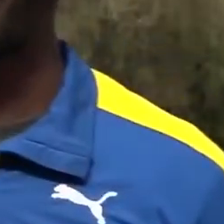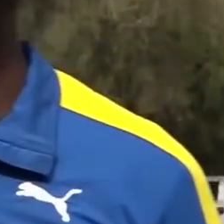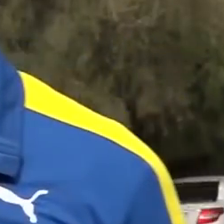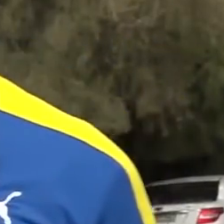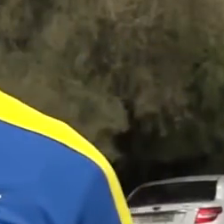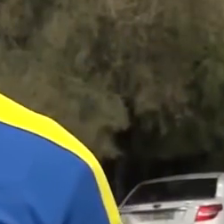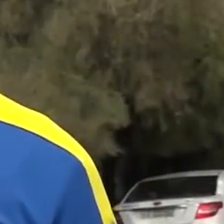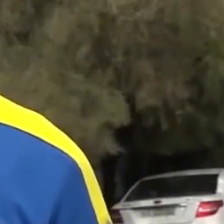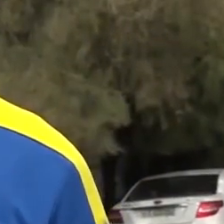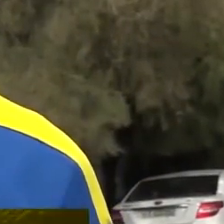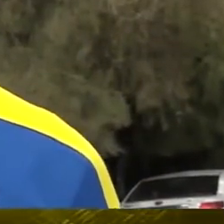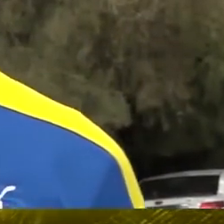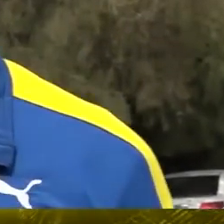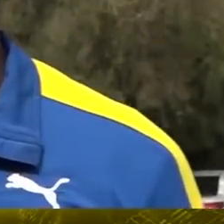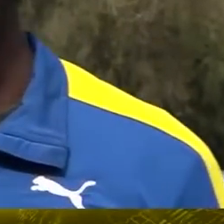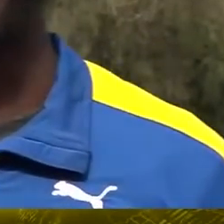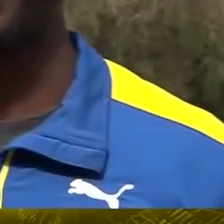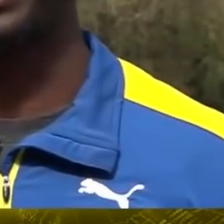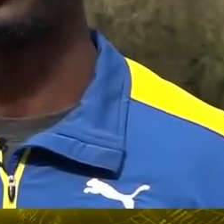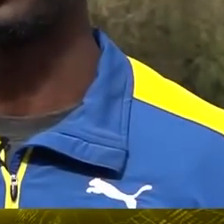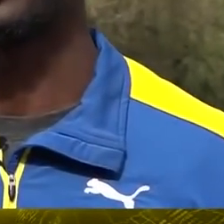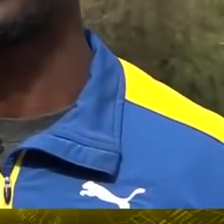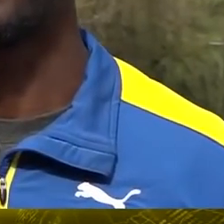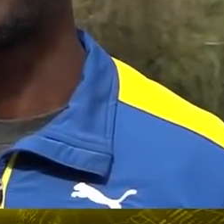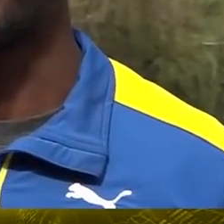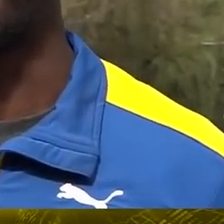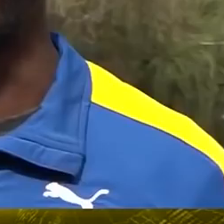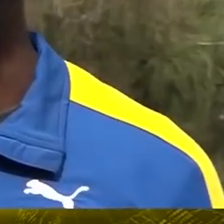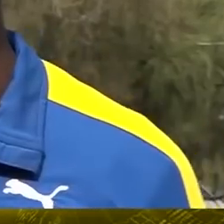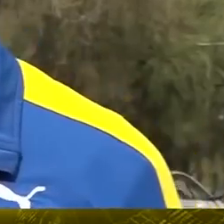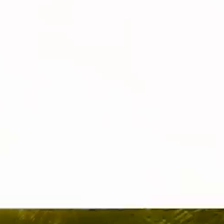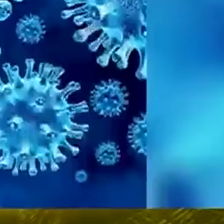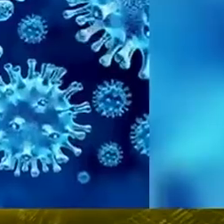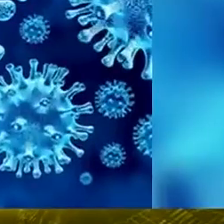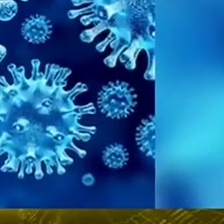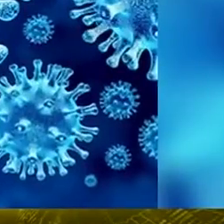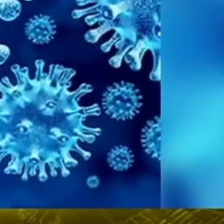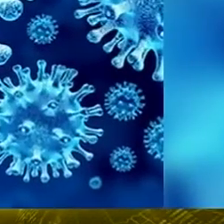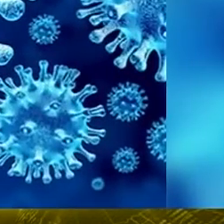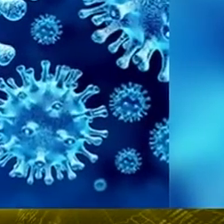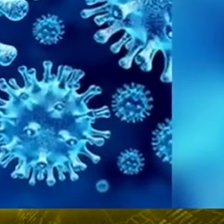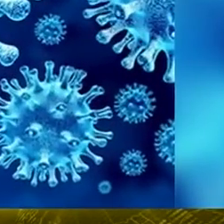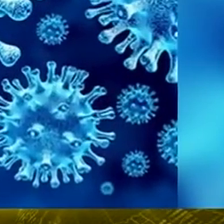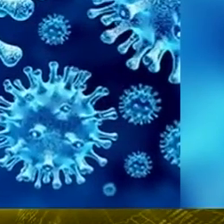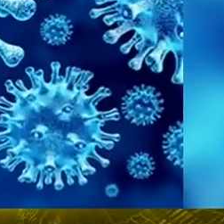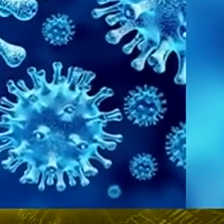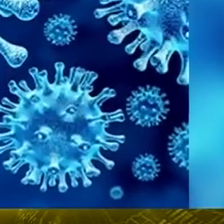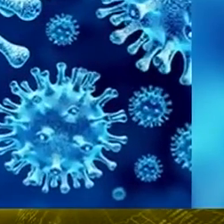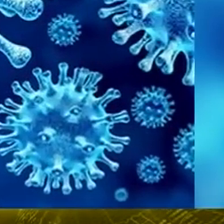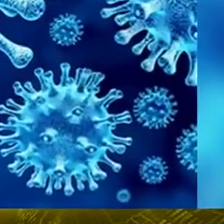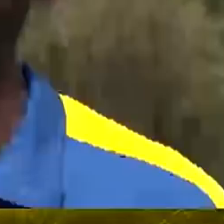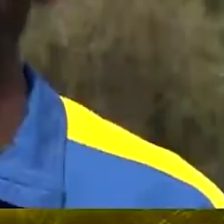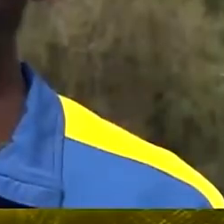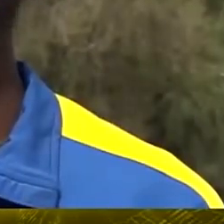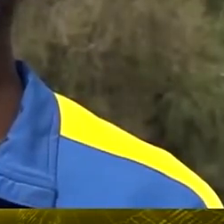شمي ملغي تابرهانا يبا وكانت انترفايز حلقة كانت خانية كانت حمام كورنا كازمت